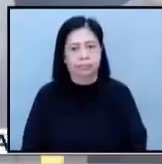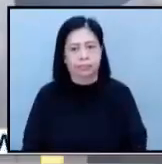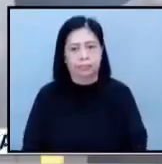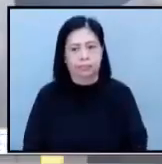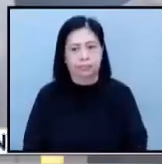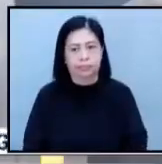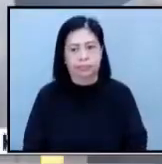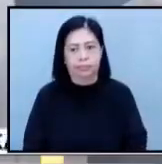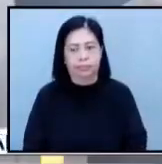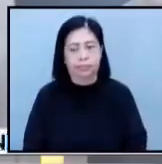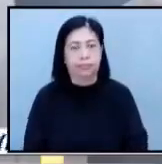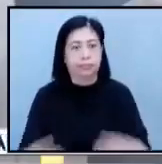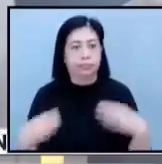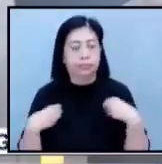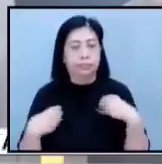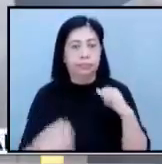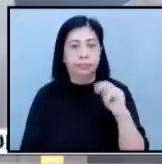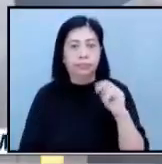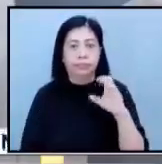Tatanggap po ng incentive fund ng